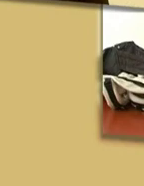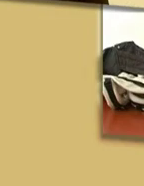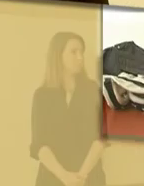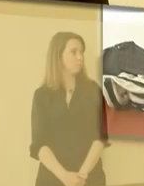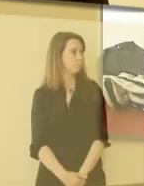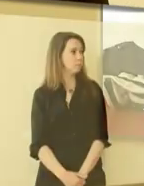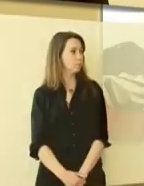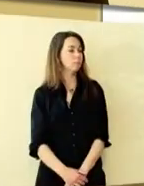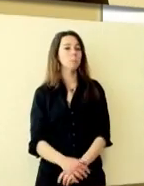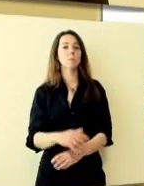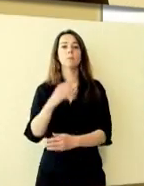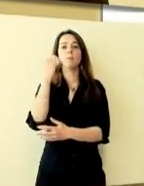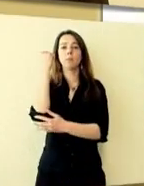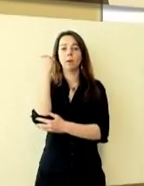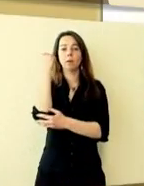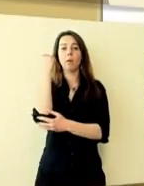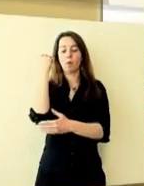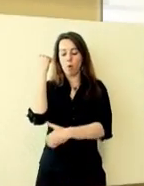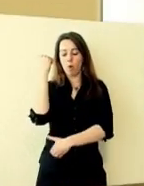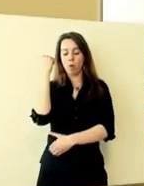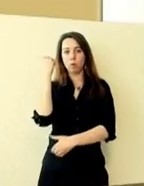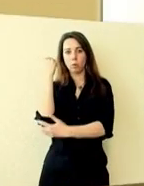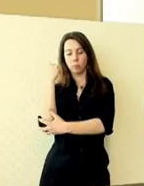J'assois mon bébé sur la hanche.